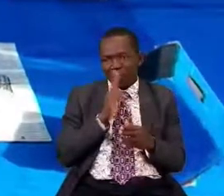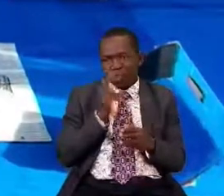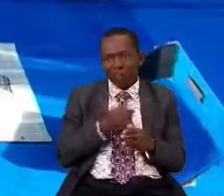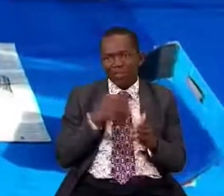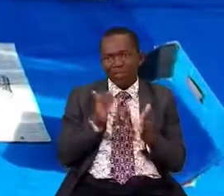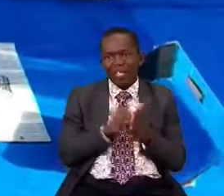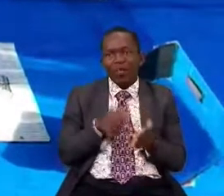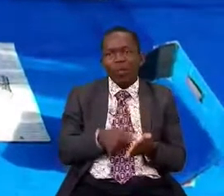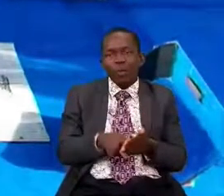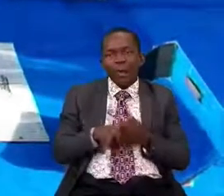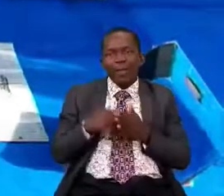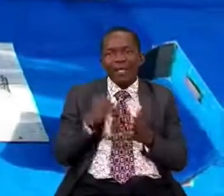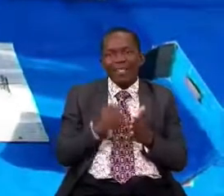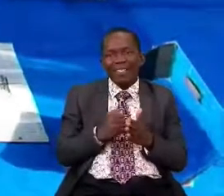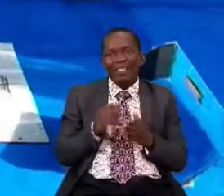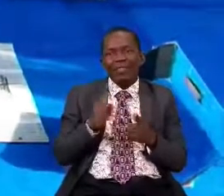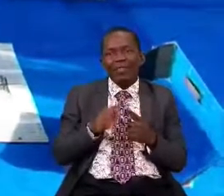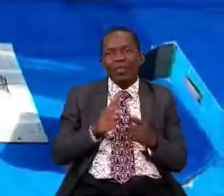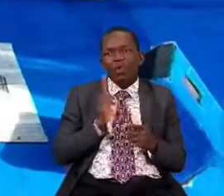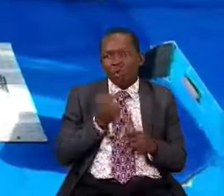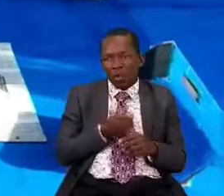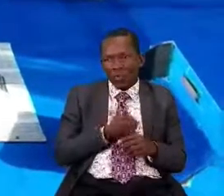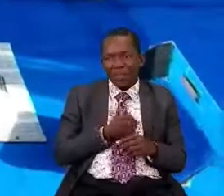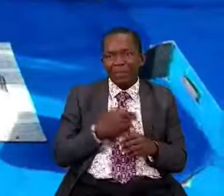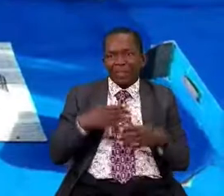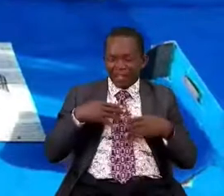par cette forte foi. Premièrement,